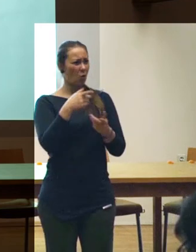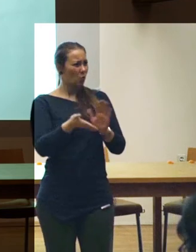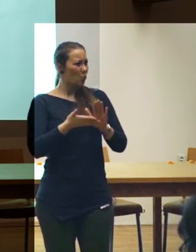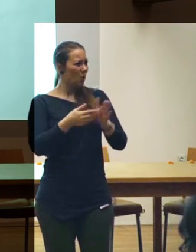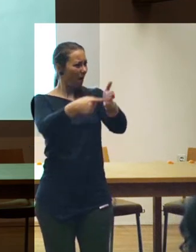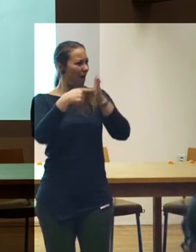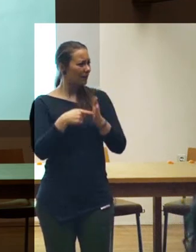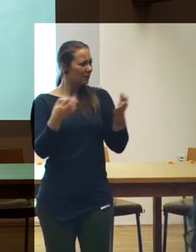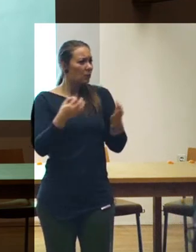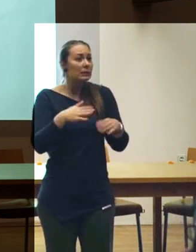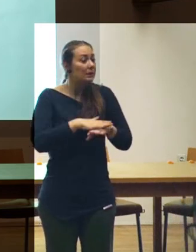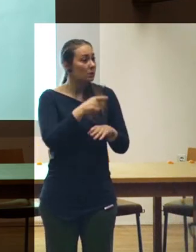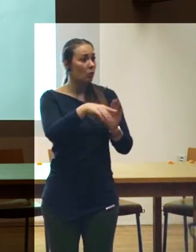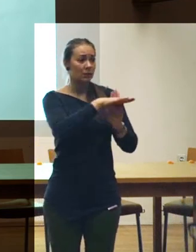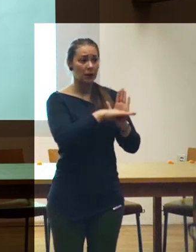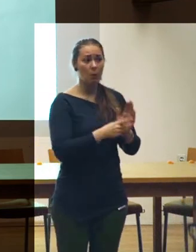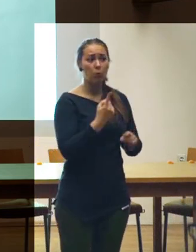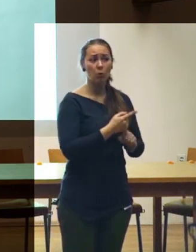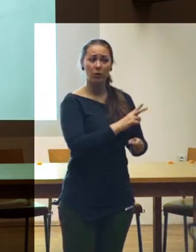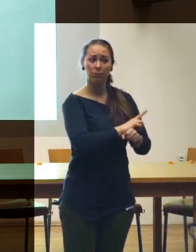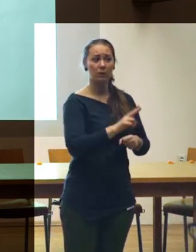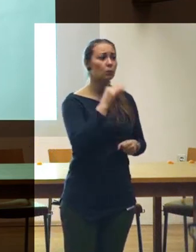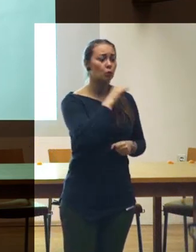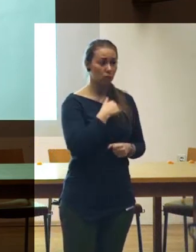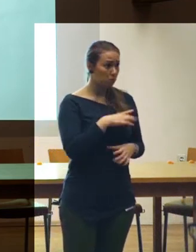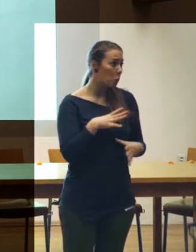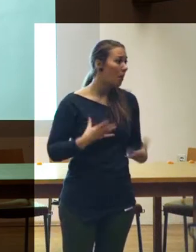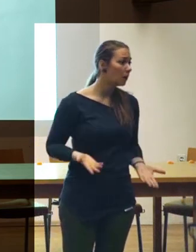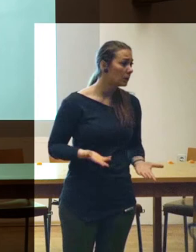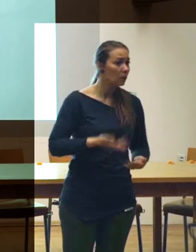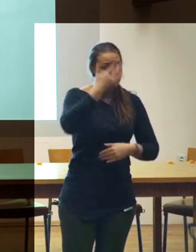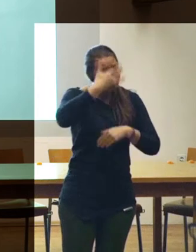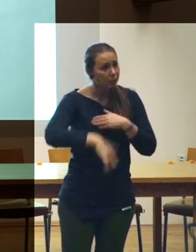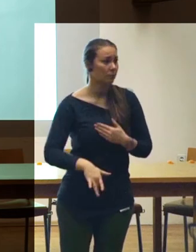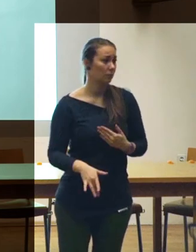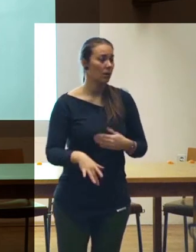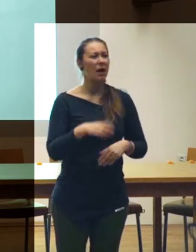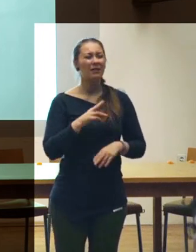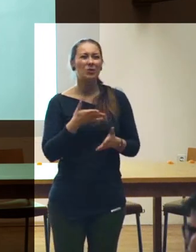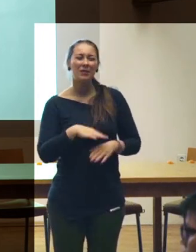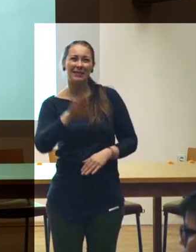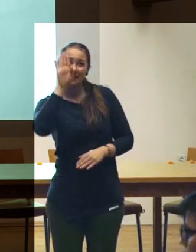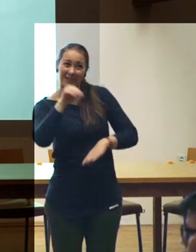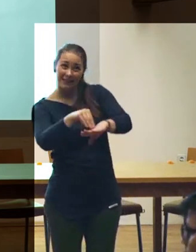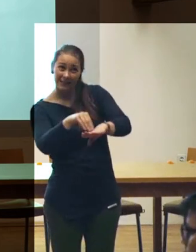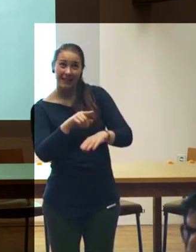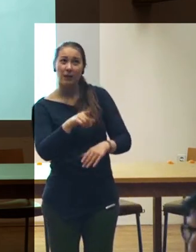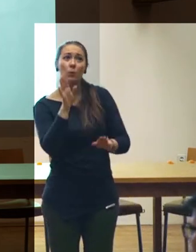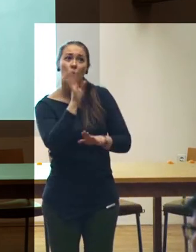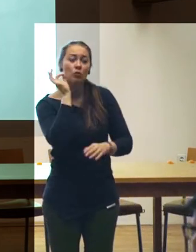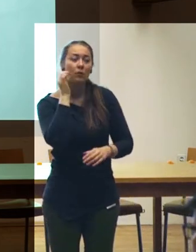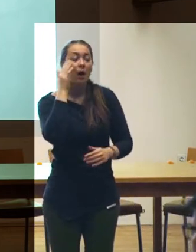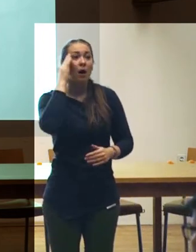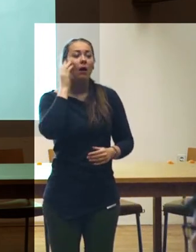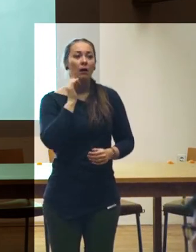ale jako přijde jim to prostě normální. A když tenhle člověk jako je upozorněn na to, že tam chybí žena, tak on se chytne